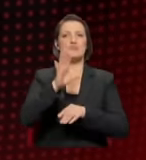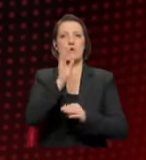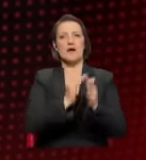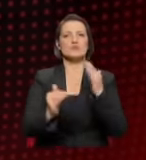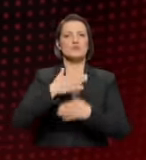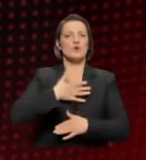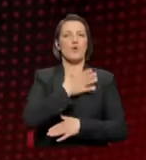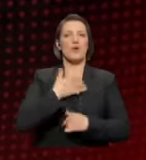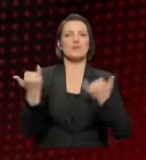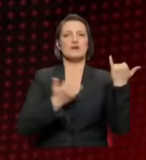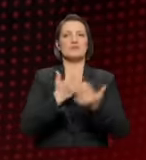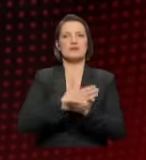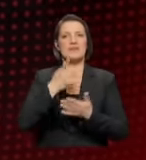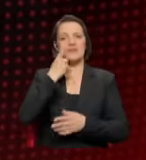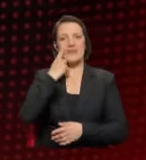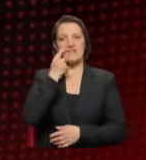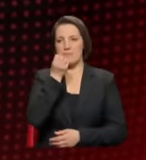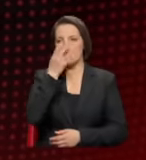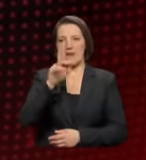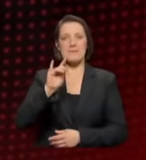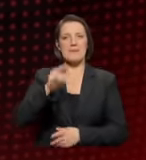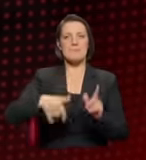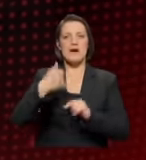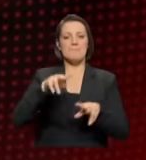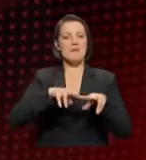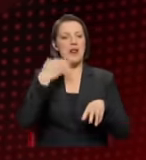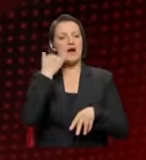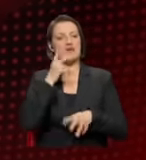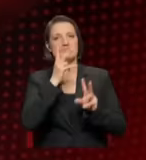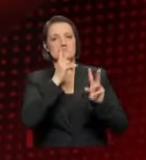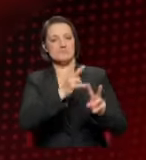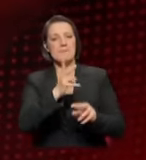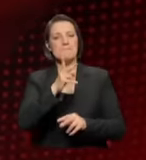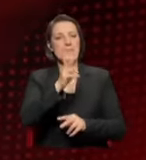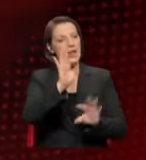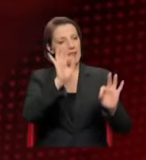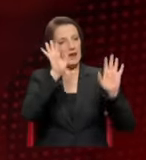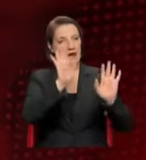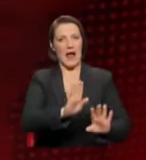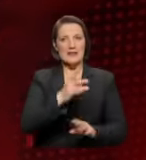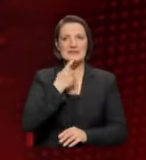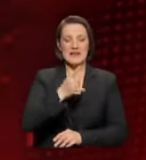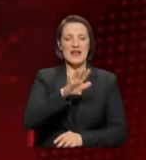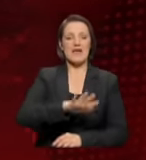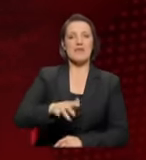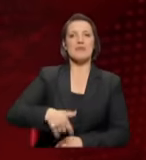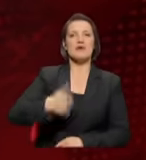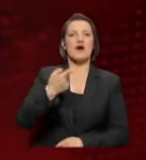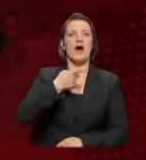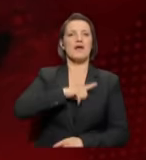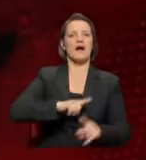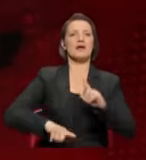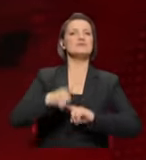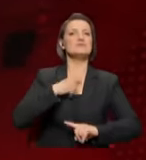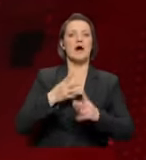kurultay tartışması yaşanırken Devlet Bahçeli'nin Akşener'e yönelik partinin başında kal çağrısı genel başkan